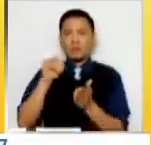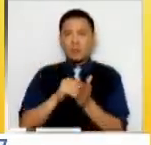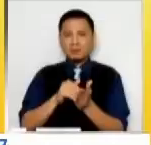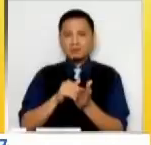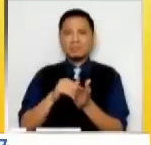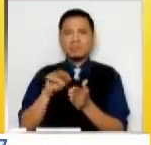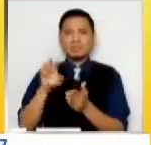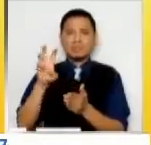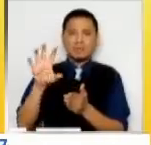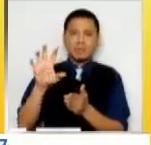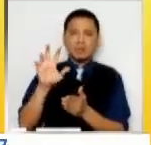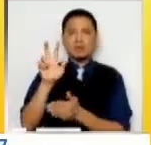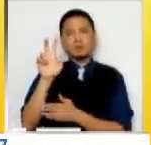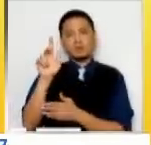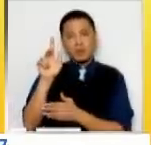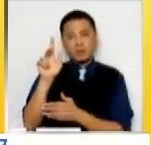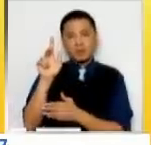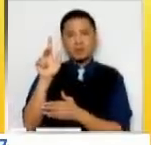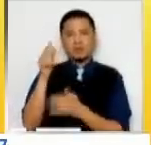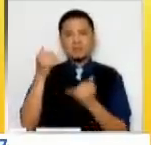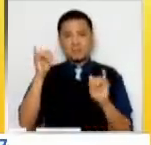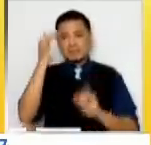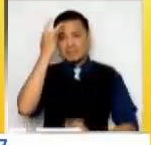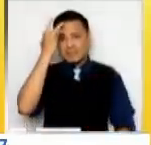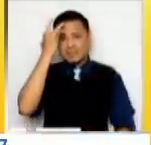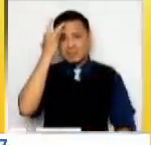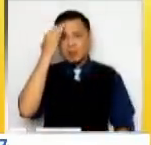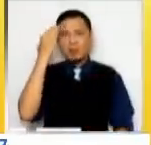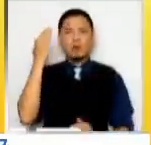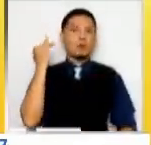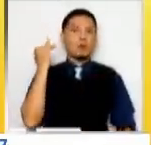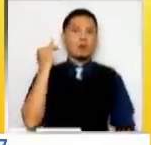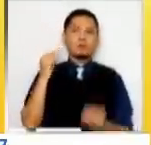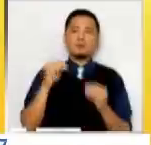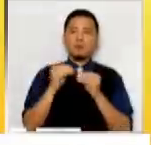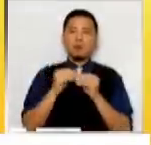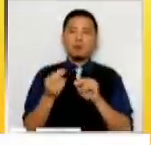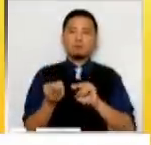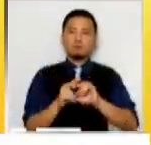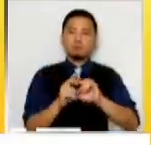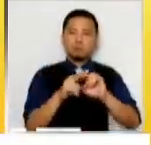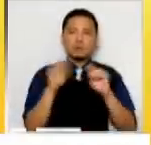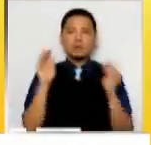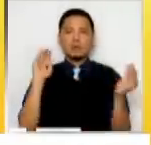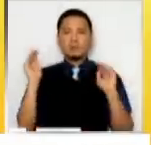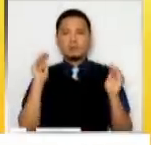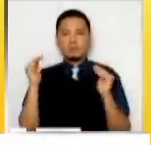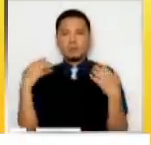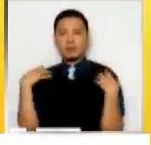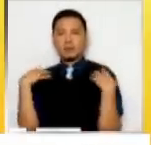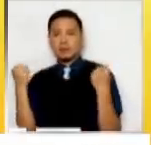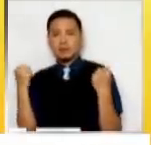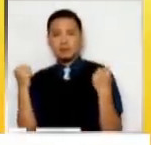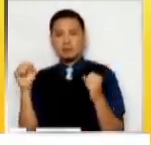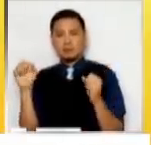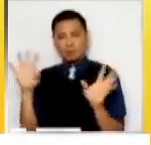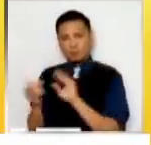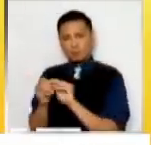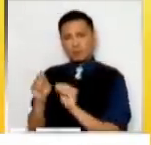74,623. Yan ay dahil mas marami kaysa mga bagong kaso mga nadagdag sa mga gumaling na nasa mahigit 11,000 para sa kabuang